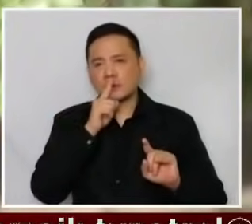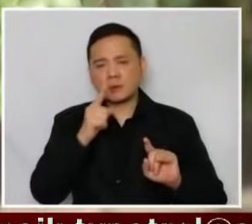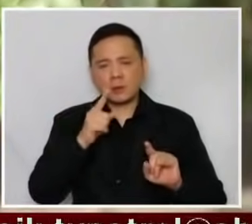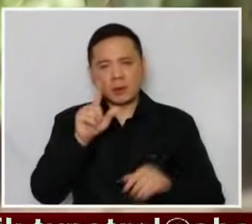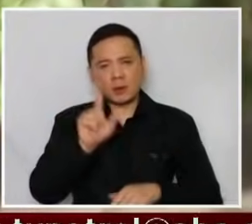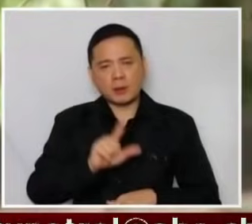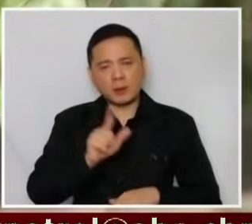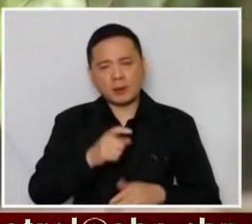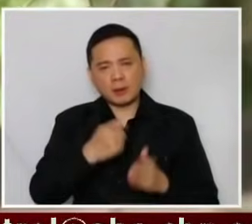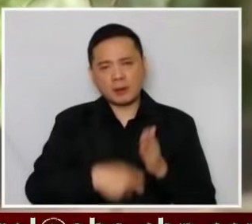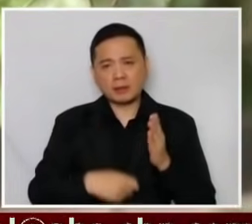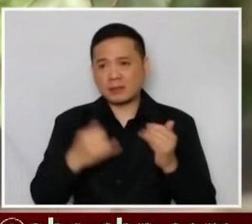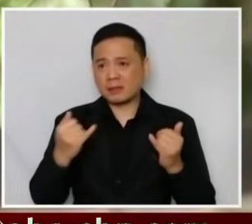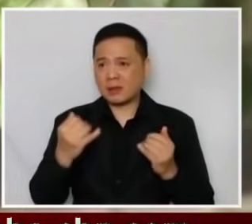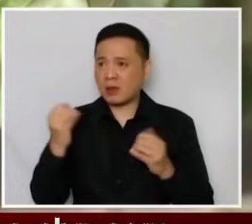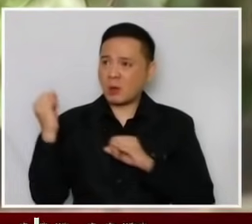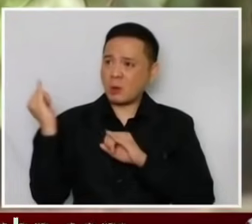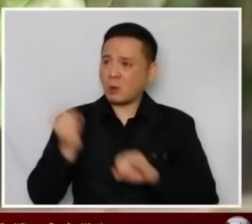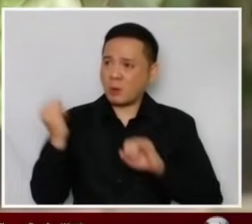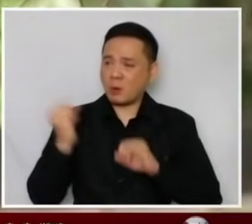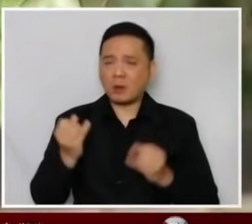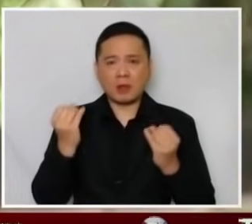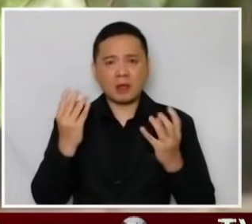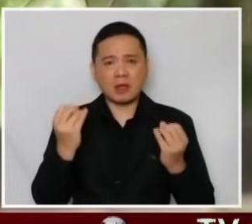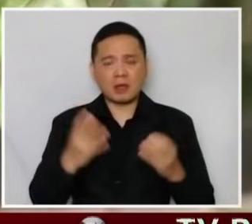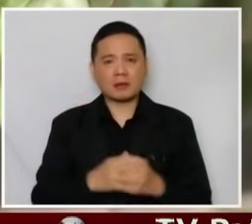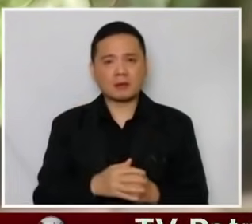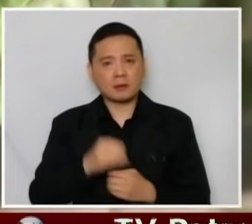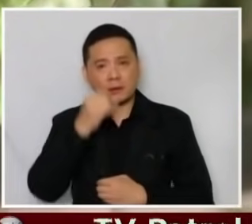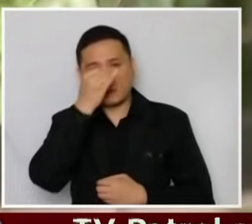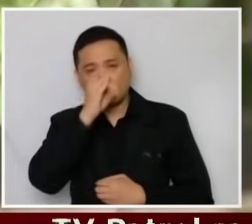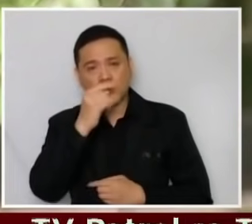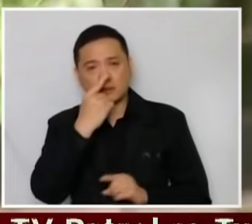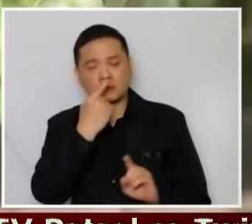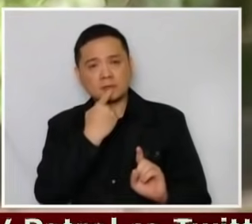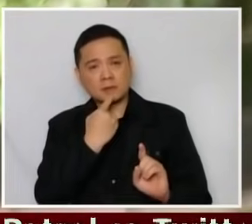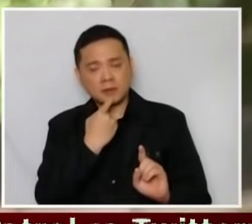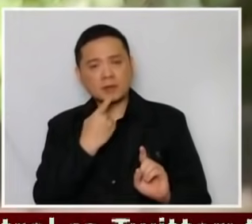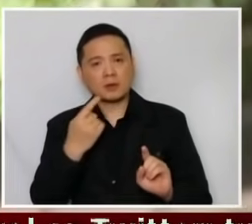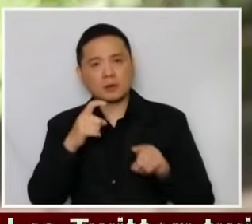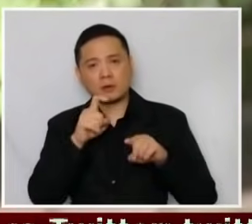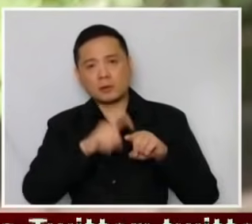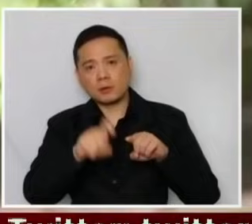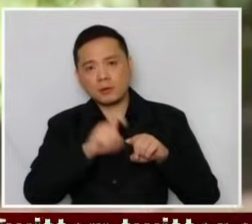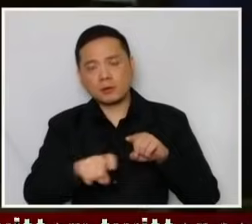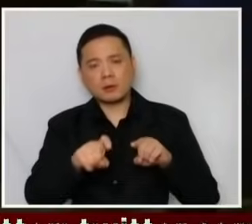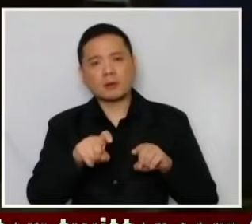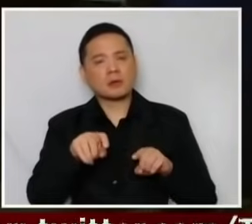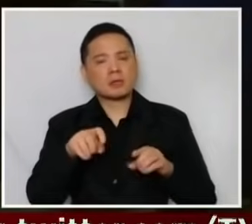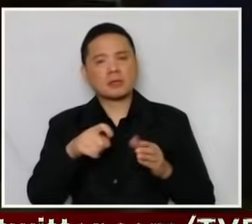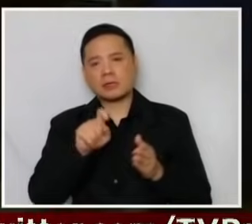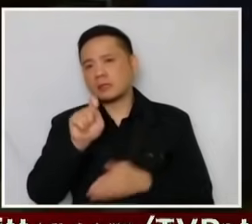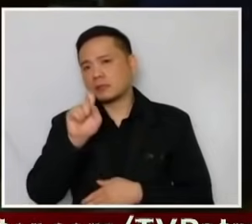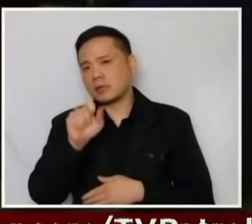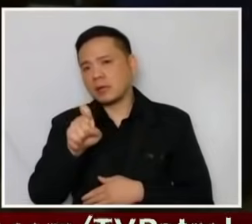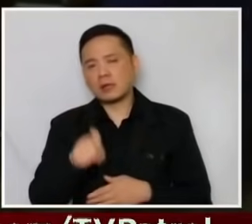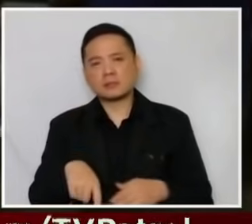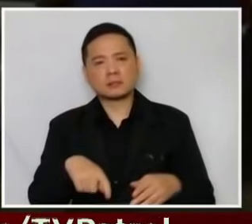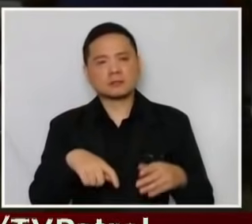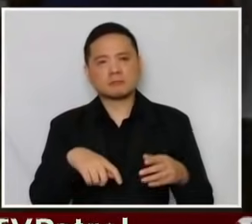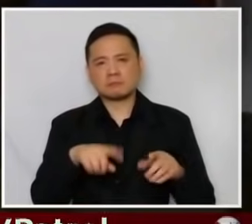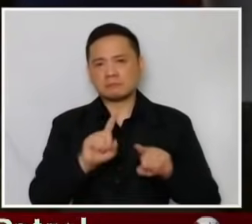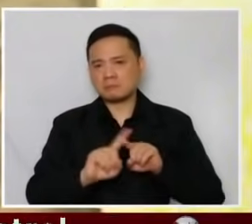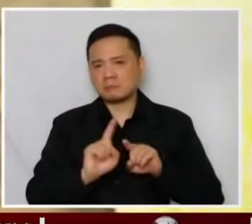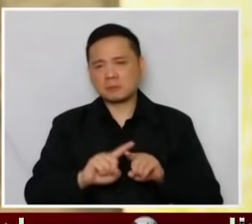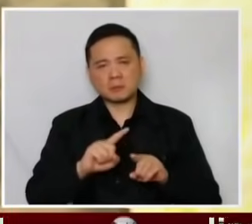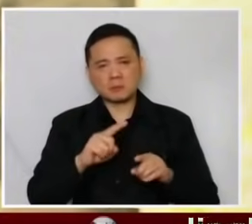Sagot ni Mayor Isko, bawasan ng kalahati ang buwis sa kuryente at langis para lumiit ang gastos ng mga